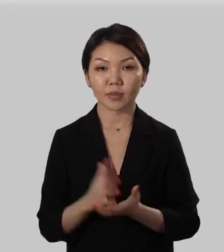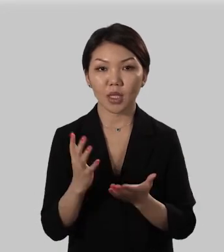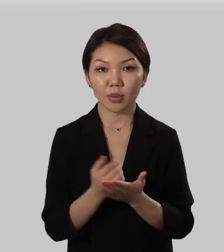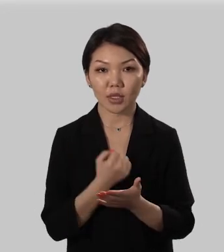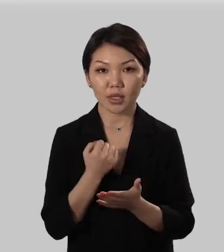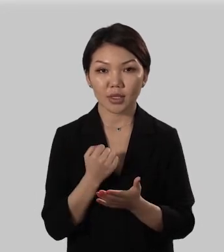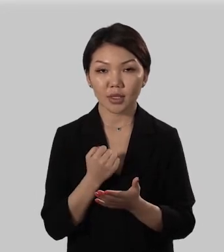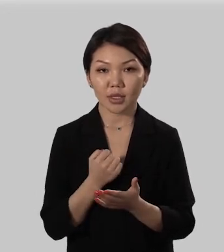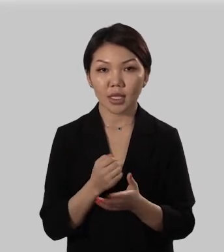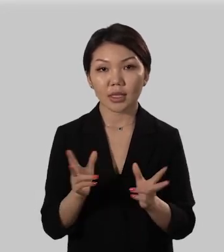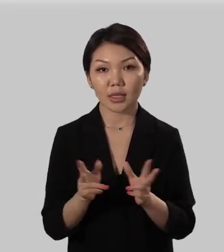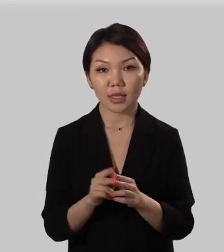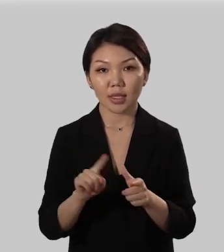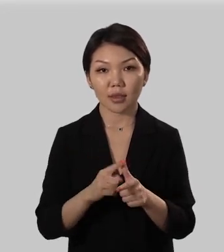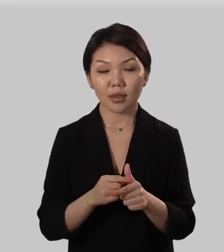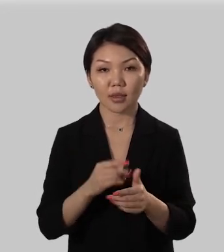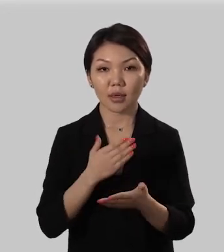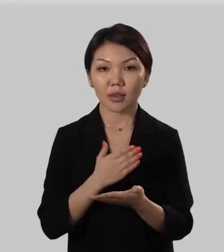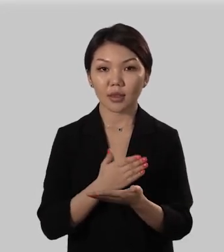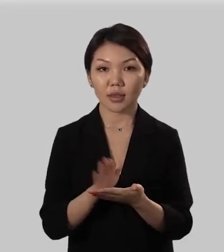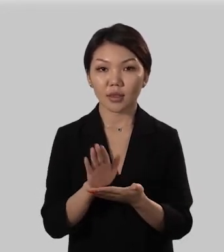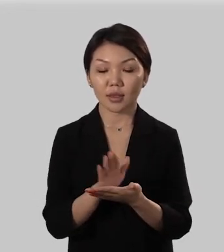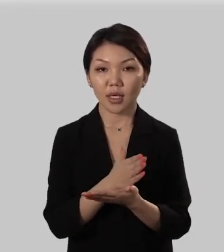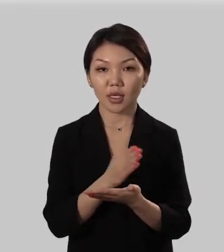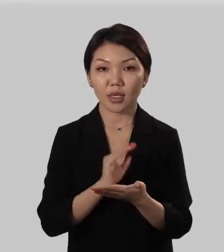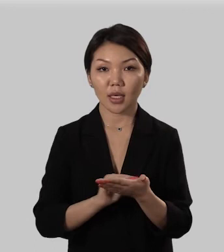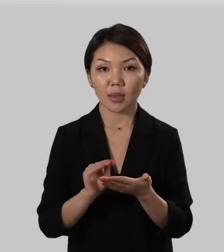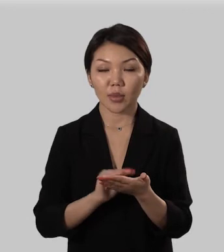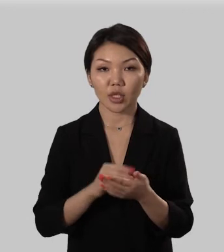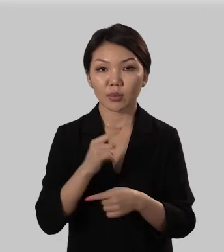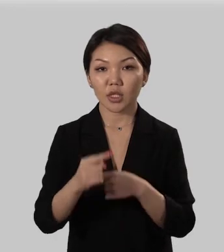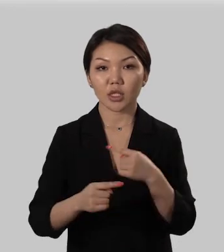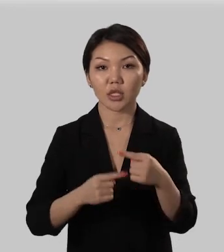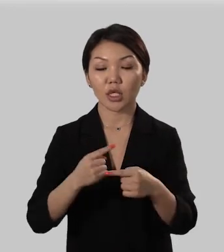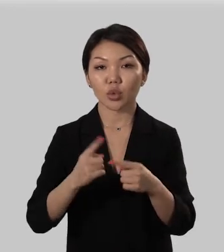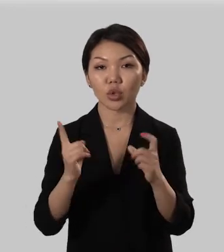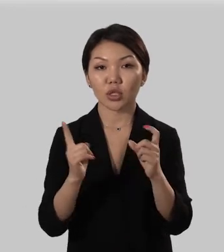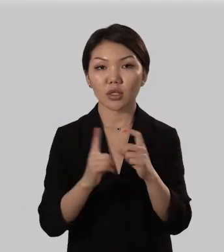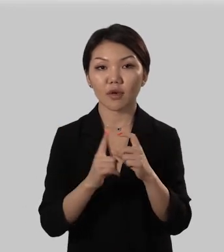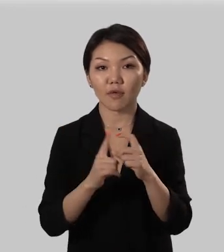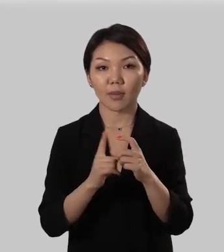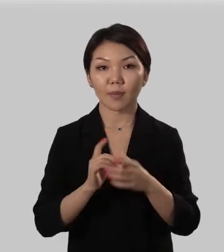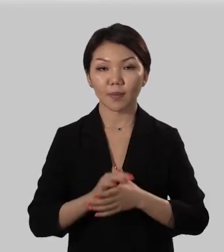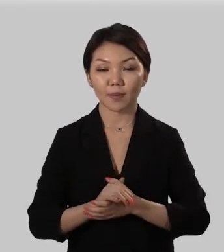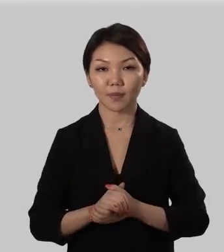определите слитно или раздельно напишем следующие слова